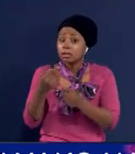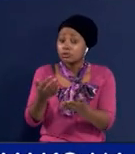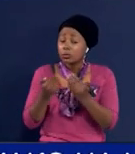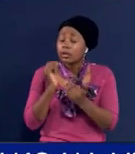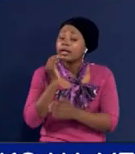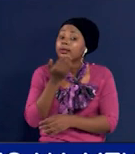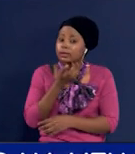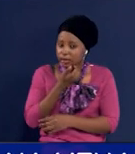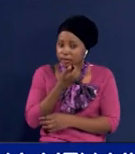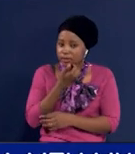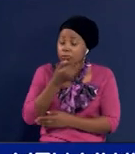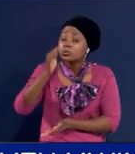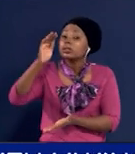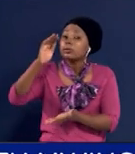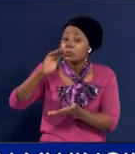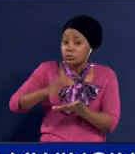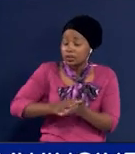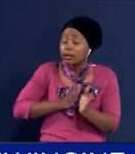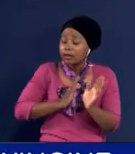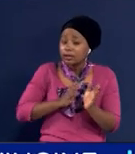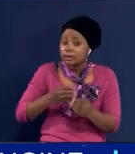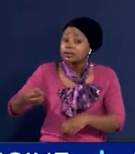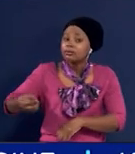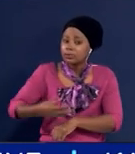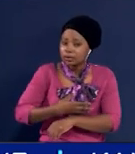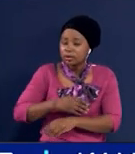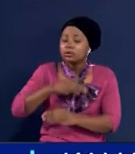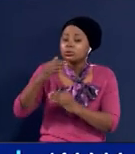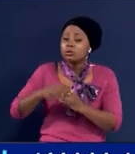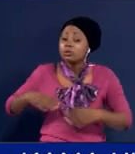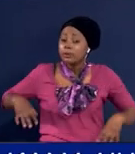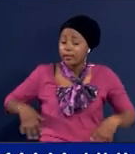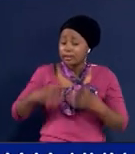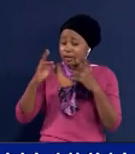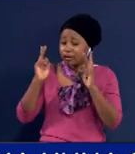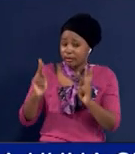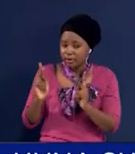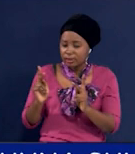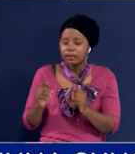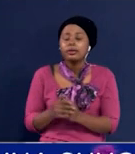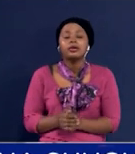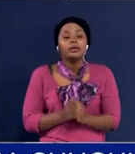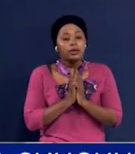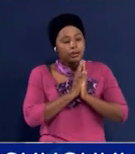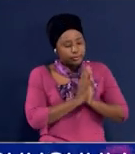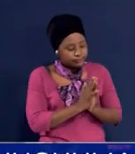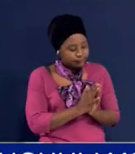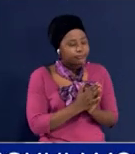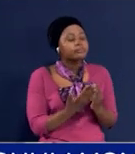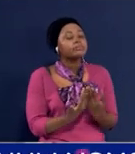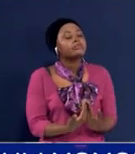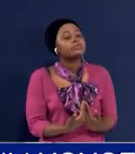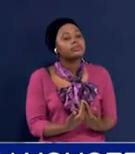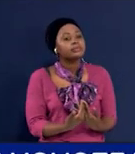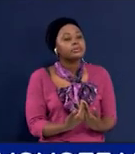tahadhari tutapunguza sana kasi ya maambukizi na tutarudi kwenye maisha ya kawaida. Asante sana. Kwa hiyo mtazamaji, ni